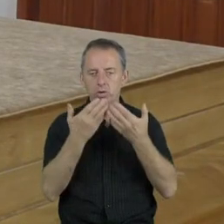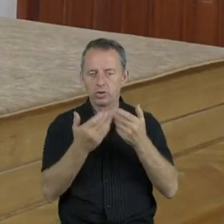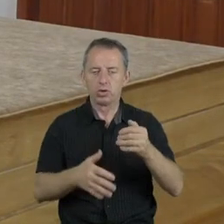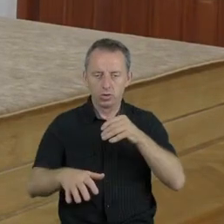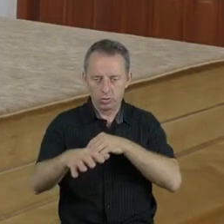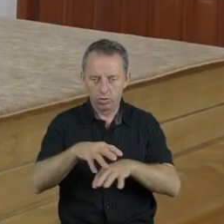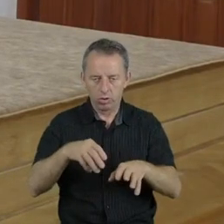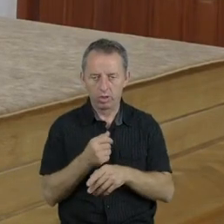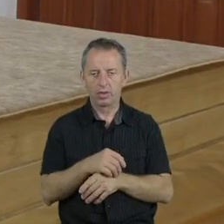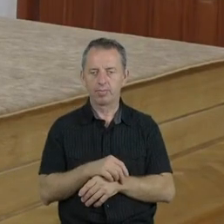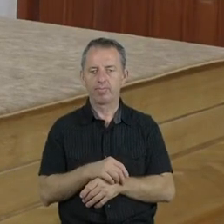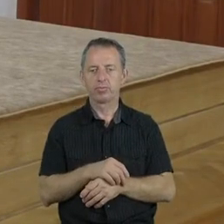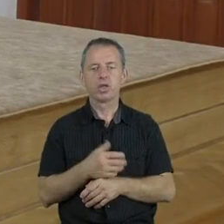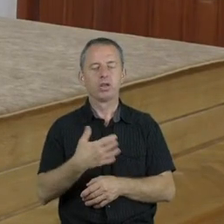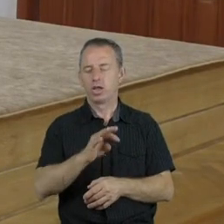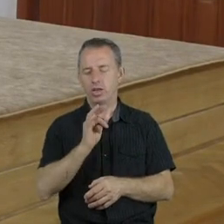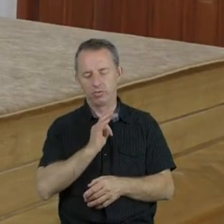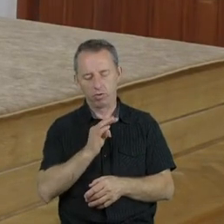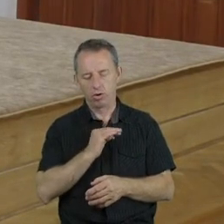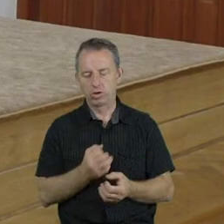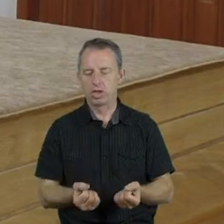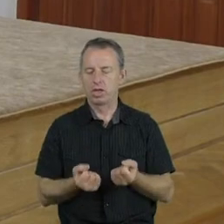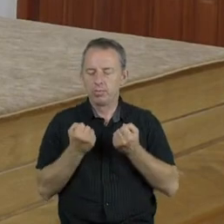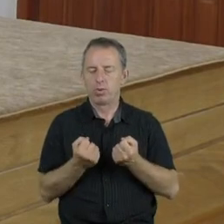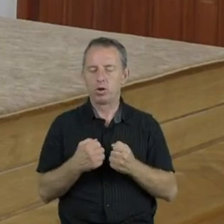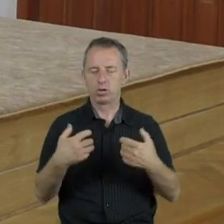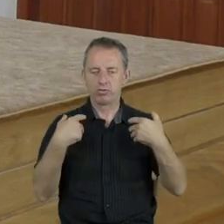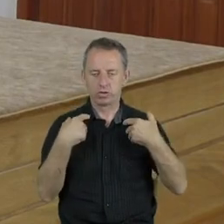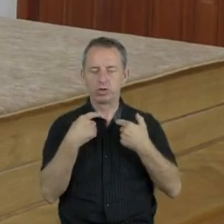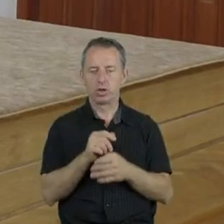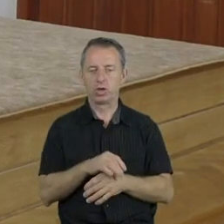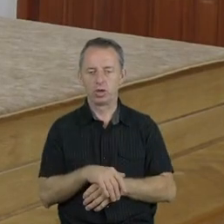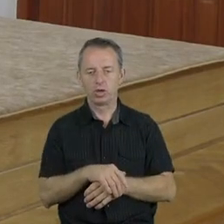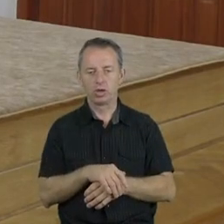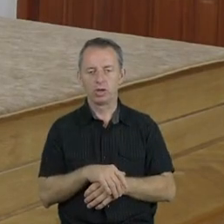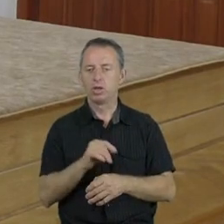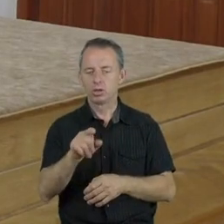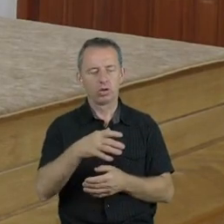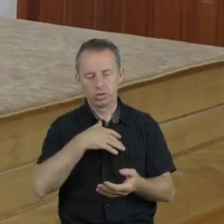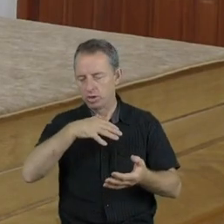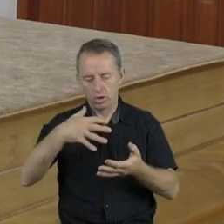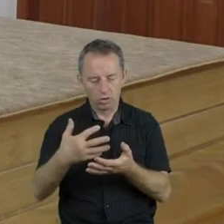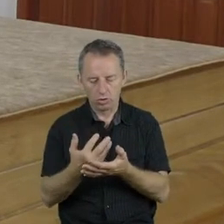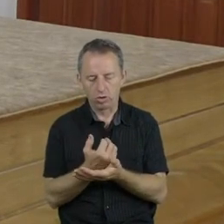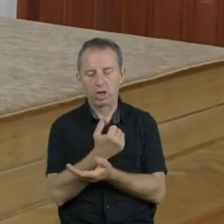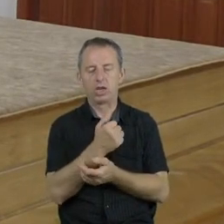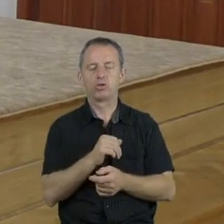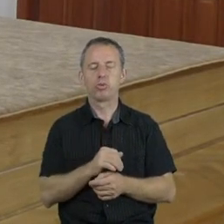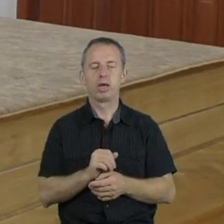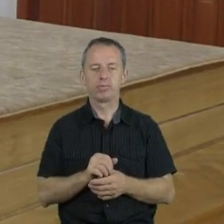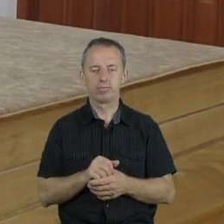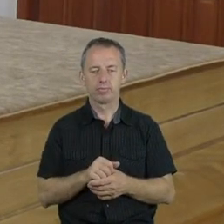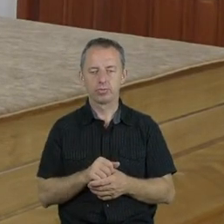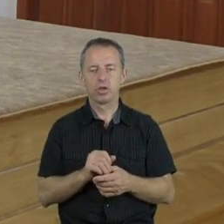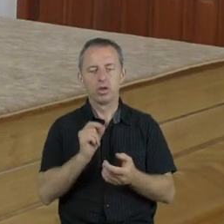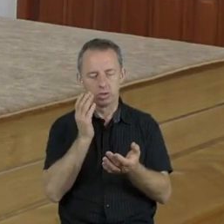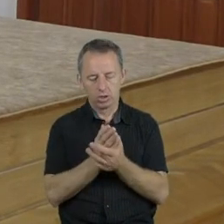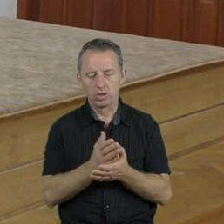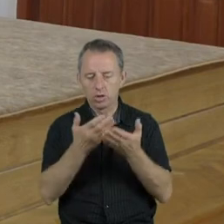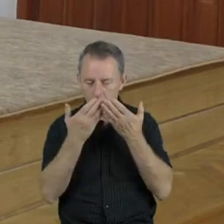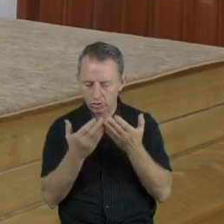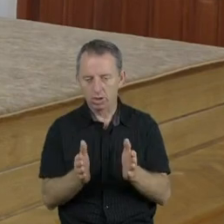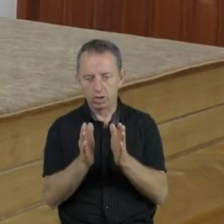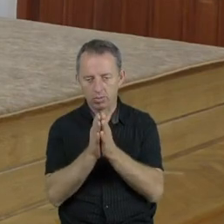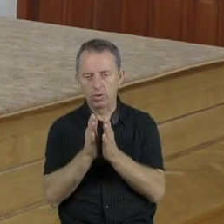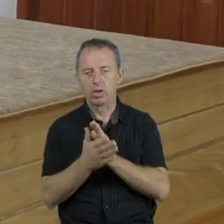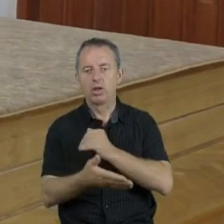zrobiliśmy. Nie w swojej mocy, czy my tego nie osiągnęliśmy. To tylko dzięki modlitwie